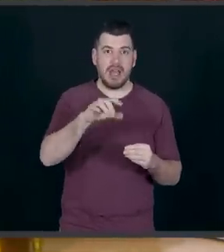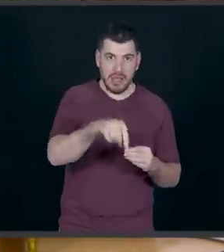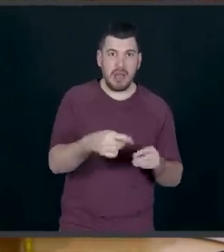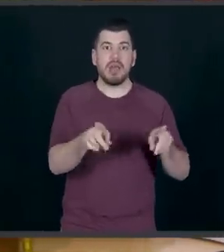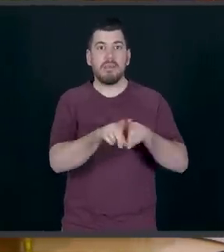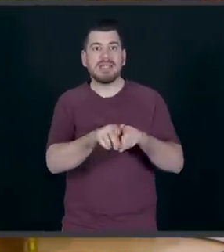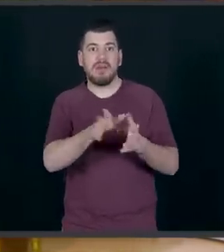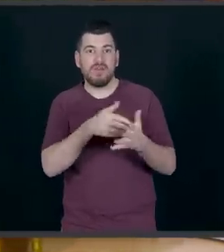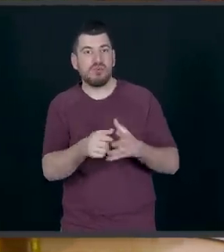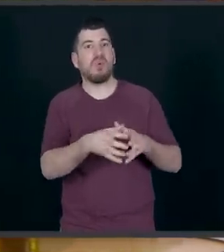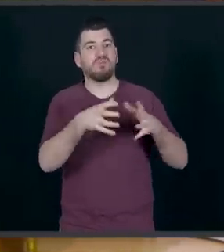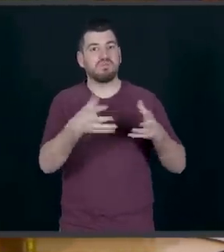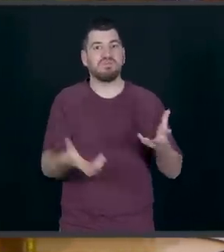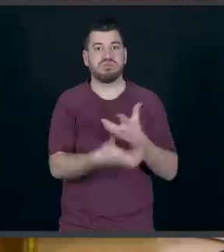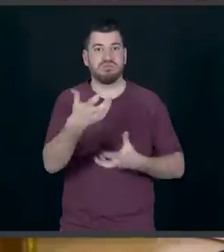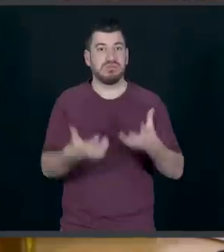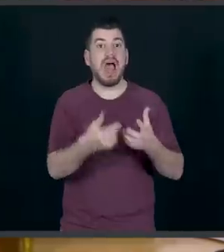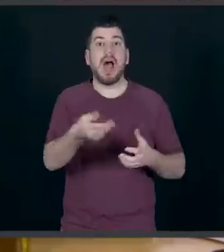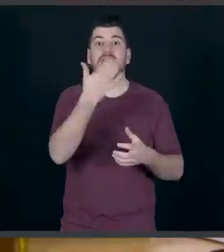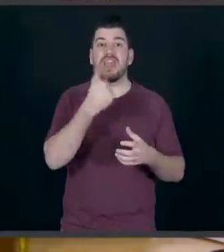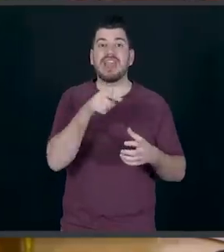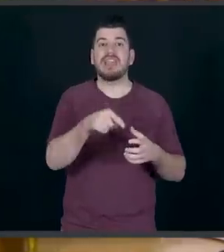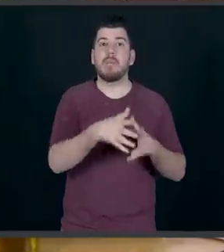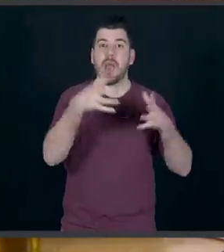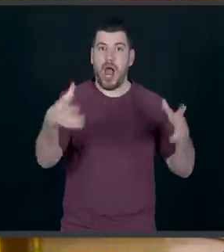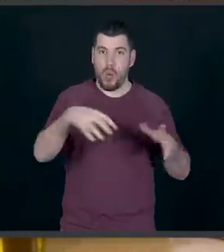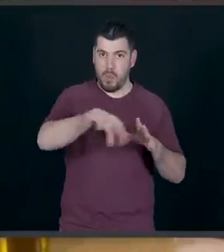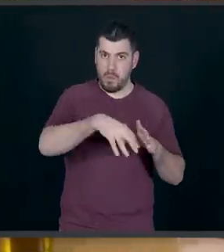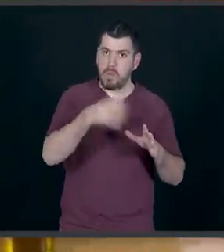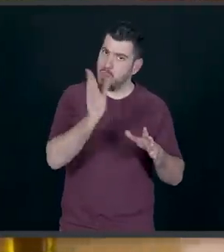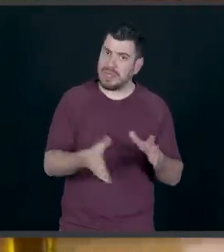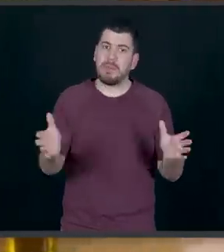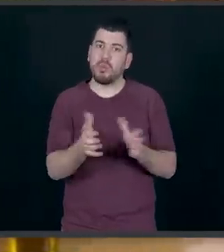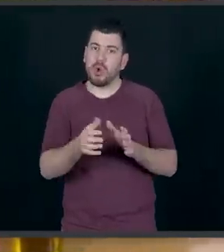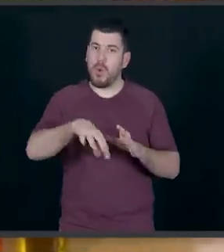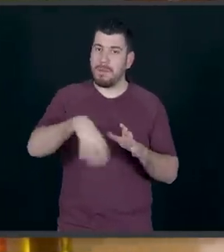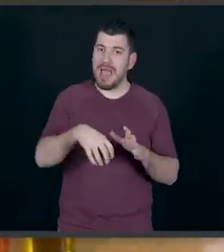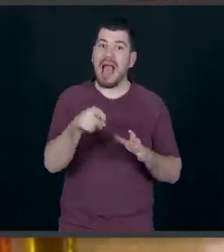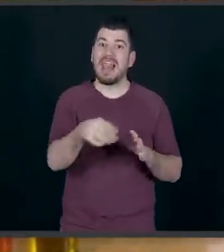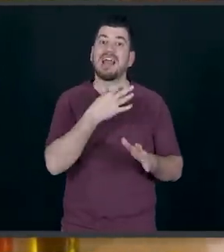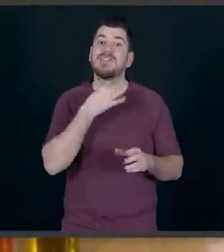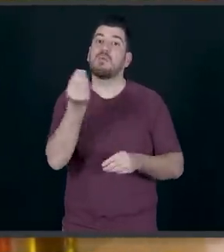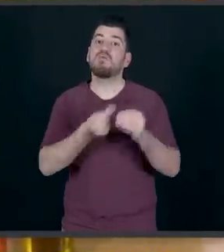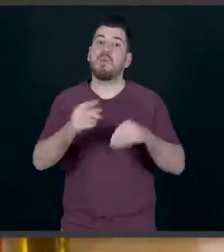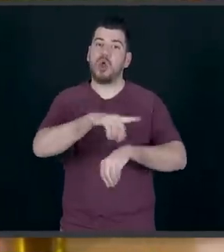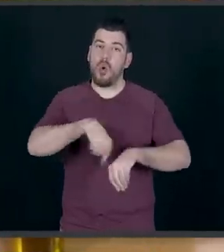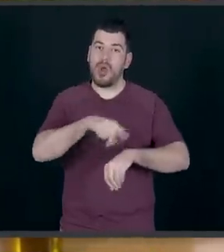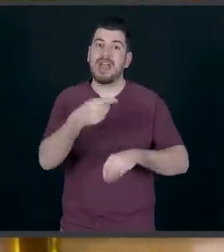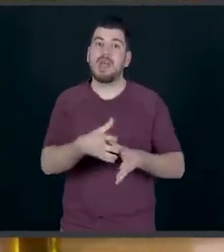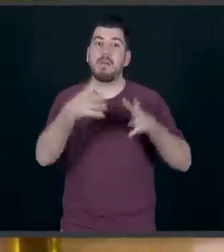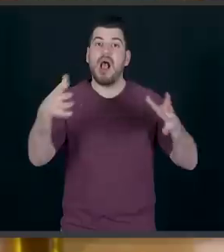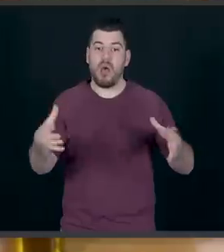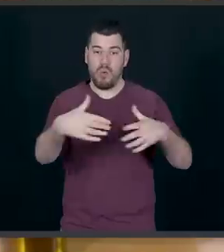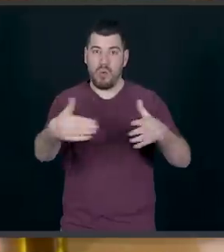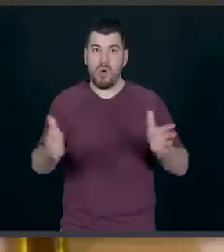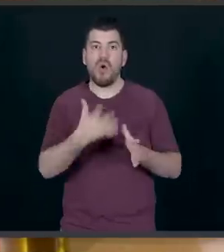τόσο μεγάλο μίξερ και έχετε το μικρό μιξεράκι, μπορείτε να το κάνετε και με το μικρό το μιξεράκι, αρκεί να χτυπήσετε για πάρα πολύ ώρα και σε μεγάλο μπολ, γιατί θα φεύγει η